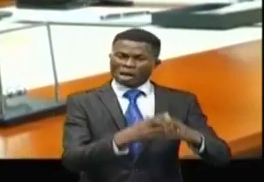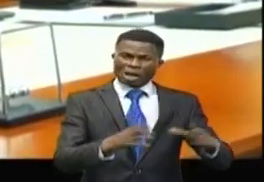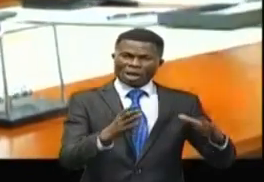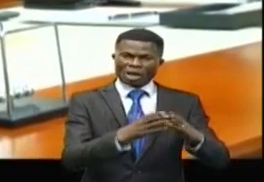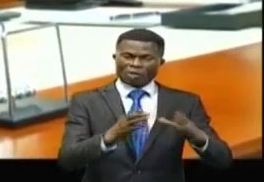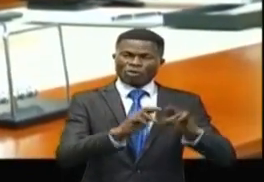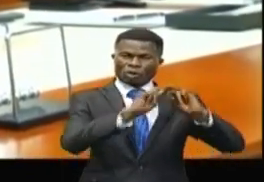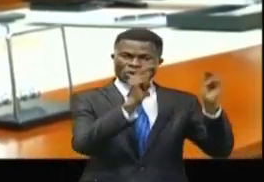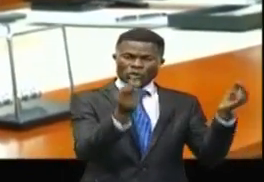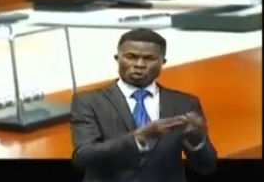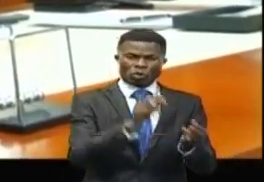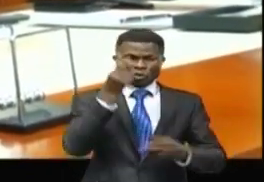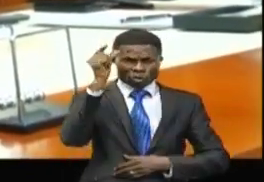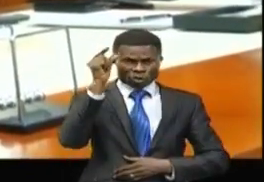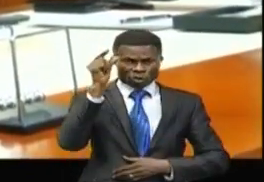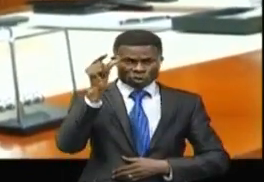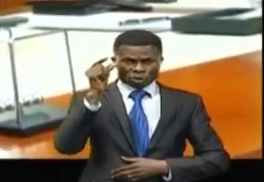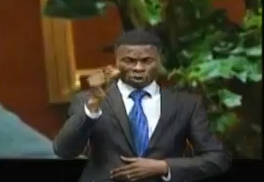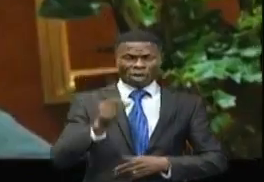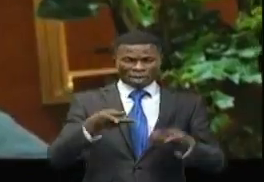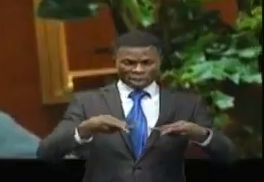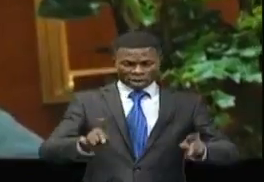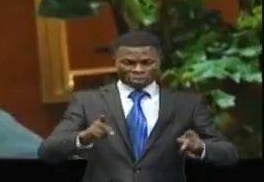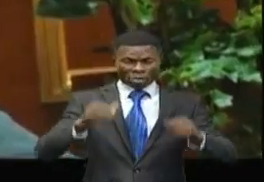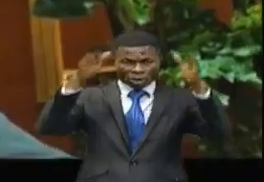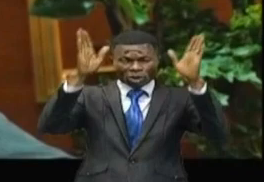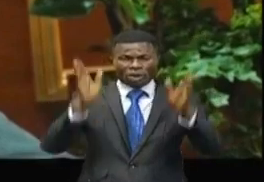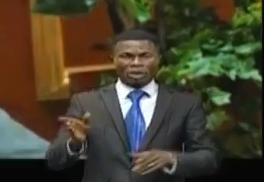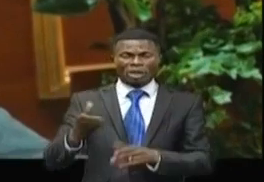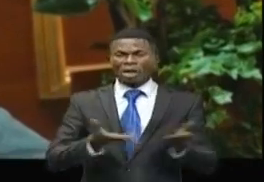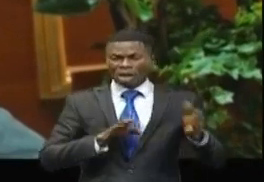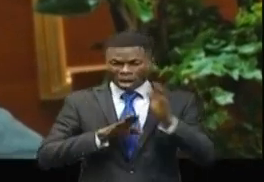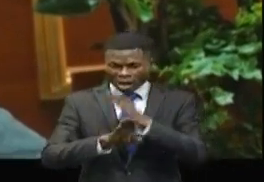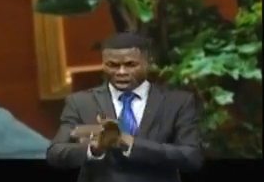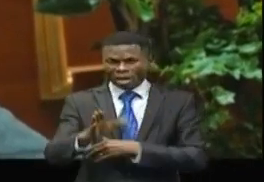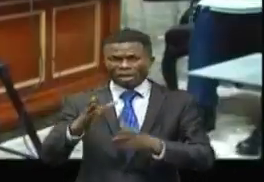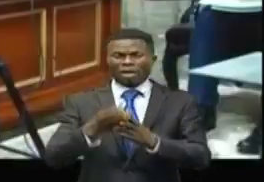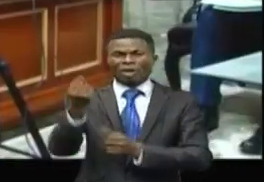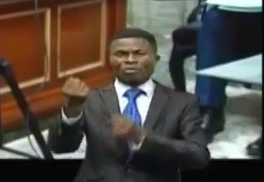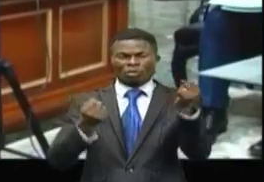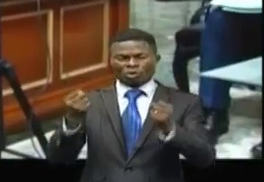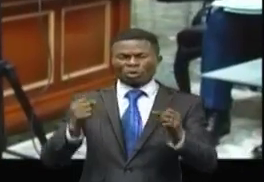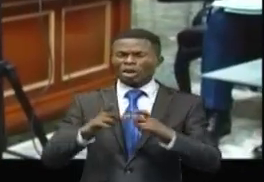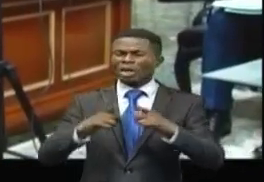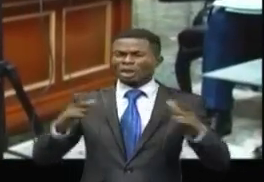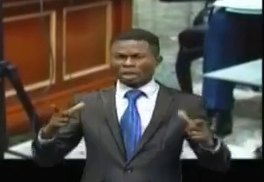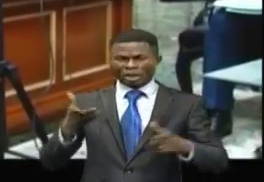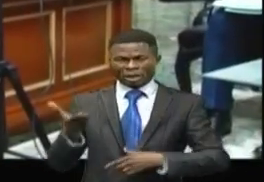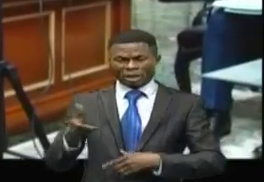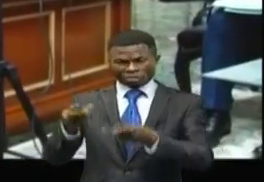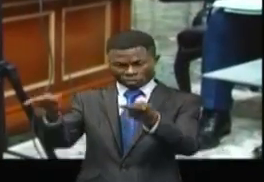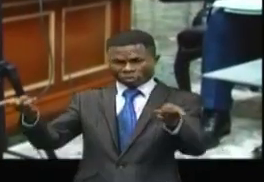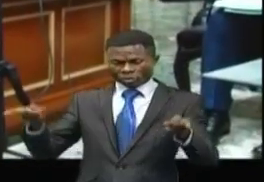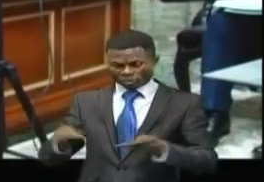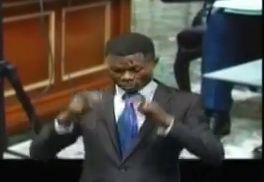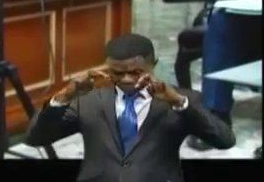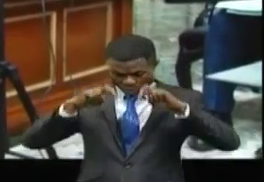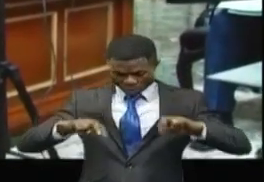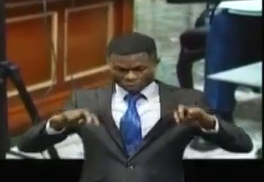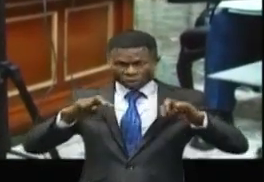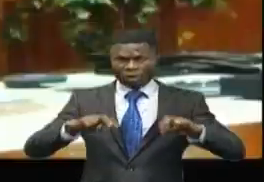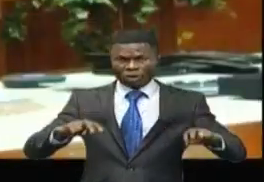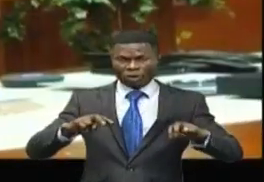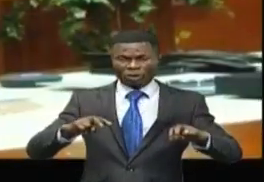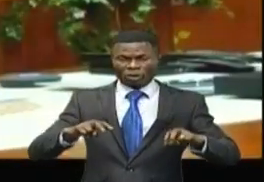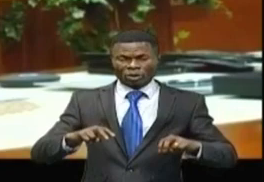coopératives minières qui laisse les étrangers accéder avec des engins lourds sur les sites soit dans les périmètres de recherche non